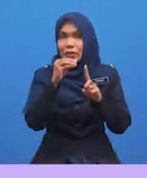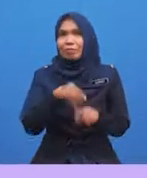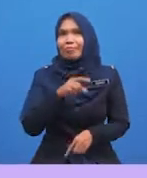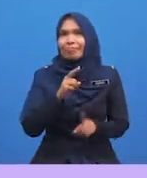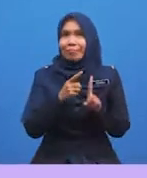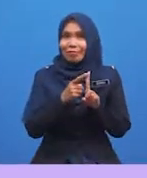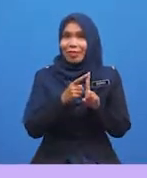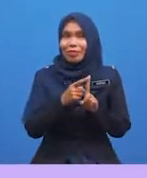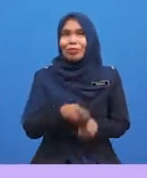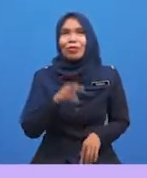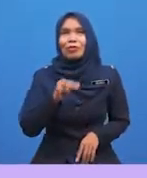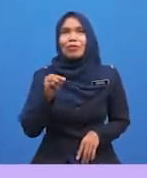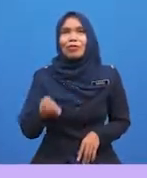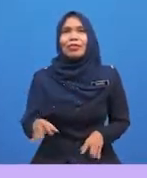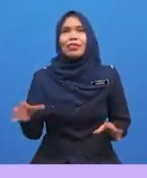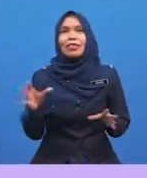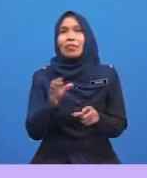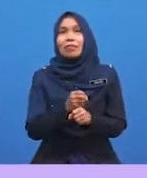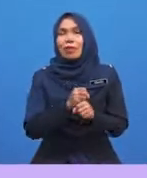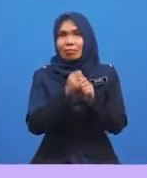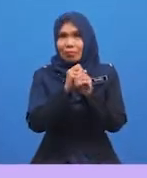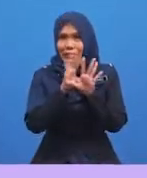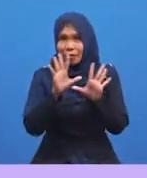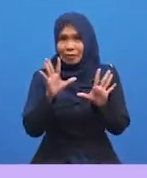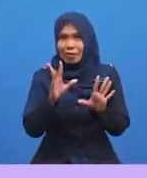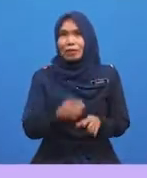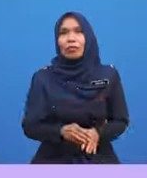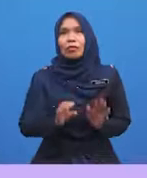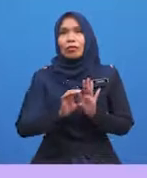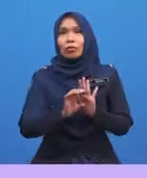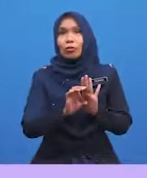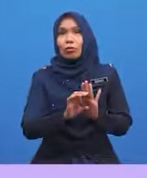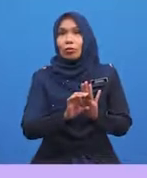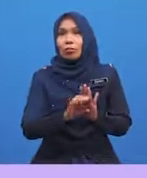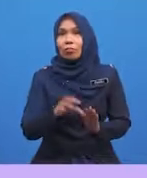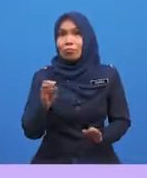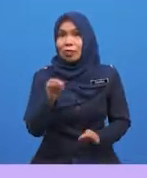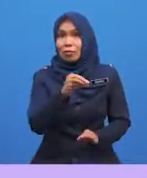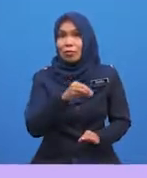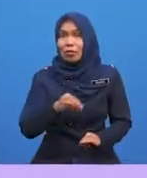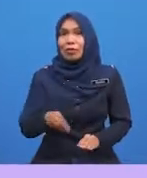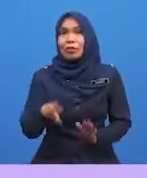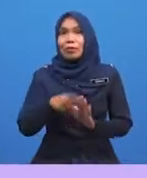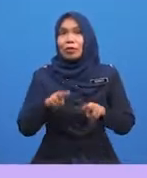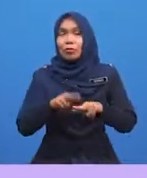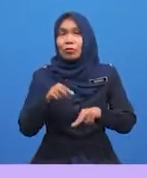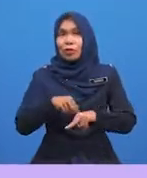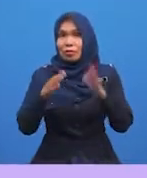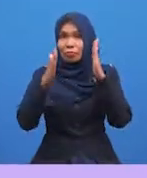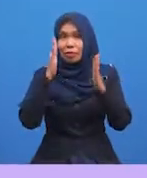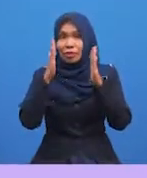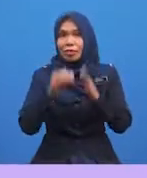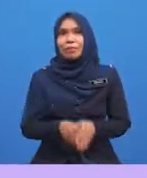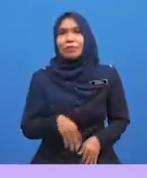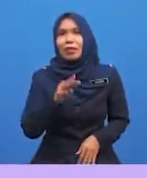Pertama, murid-murid dapat menjelaskan dengan contoh taburan penduduk di Malaysia. Kedua,